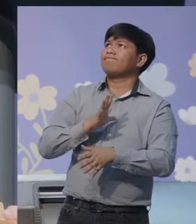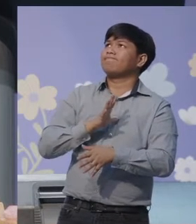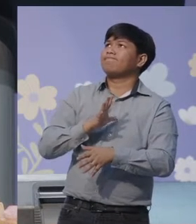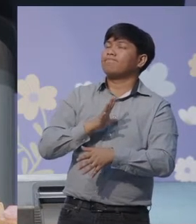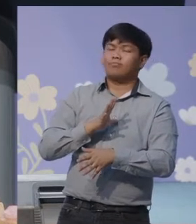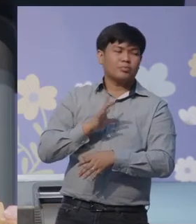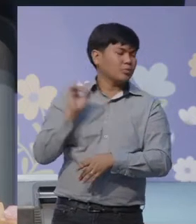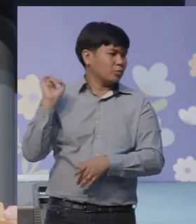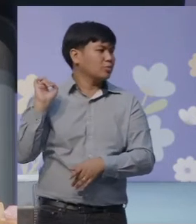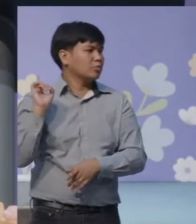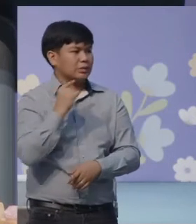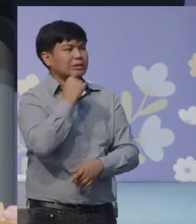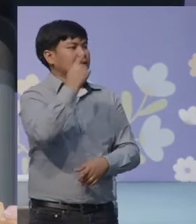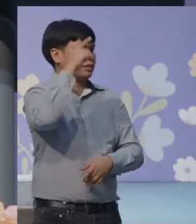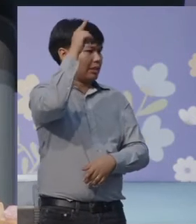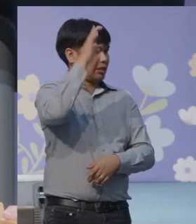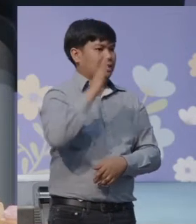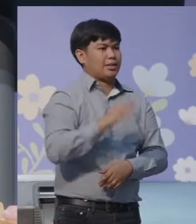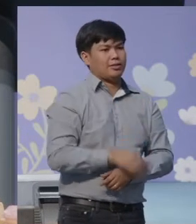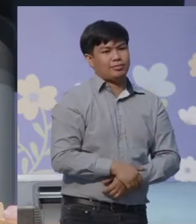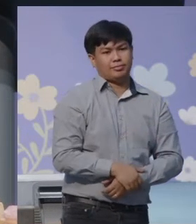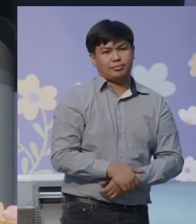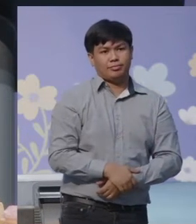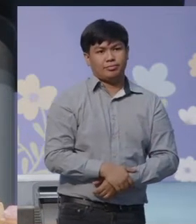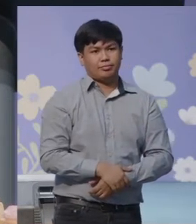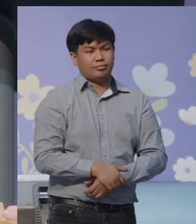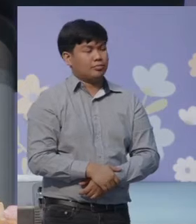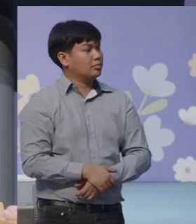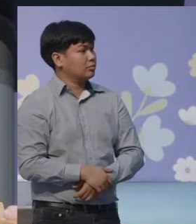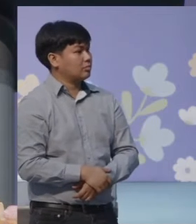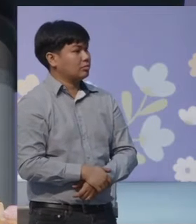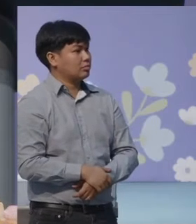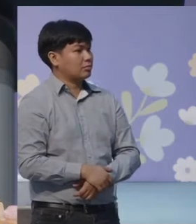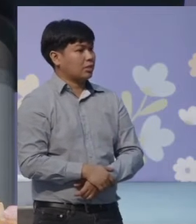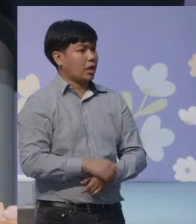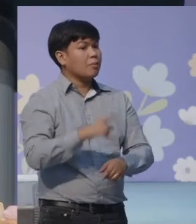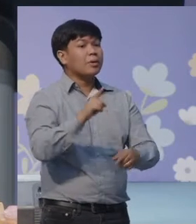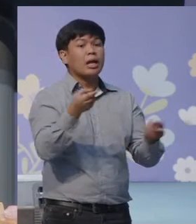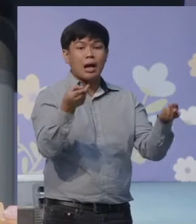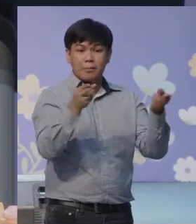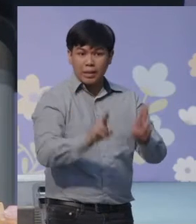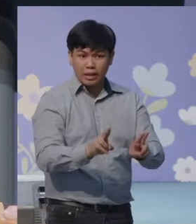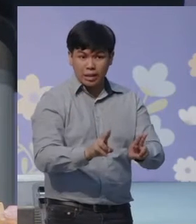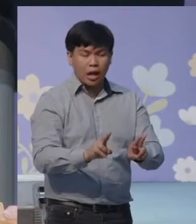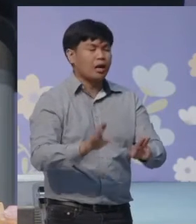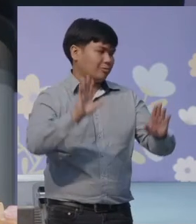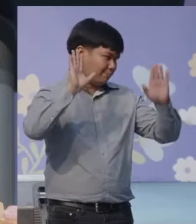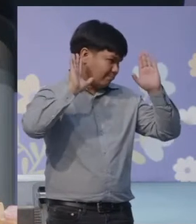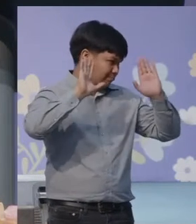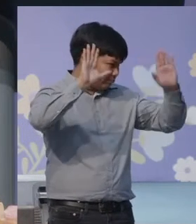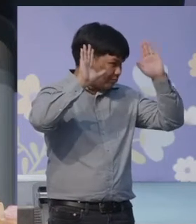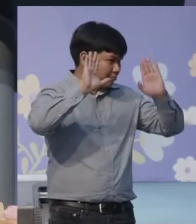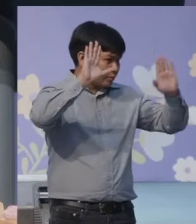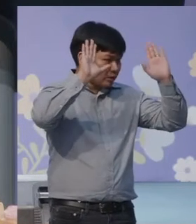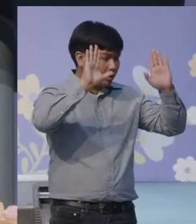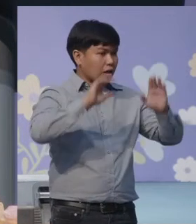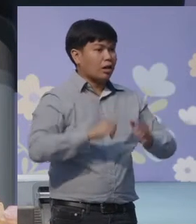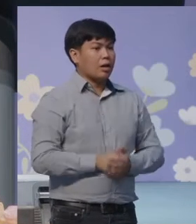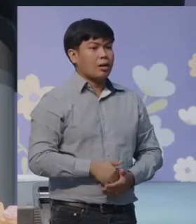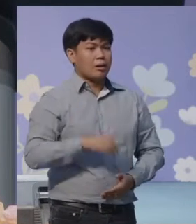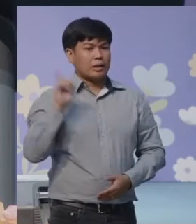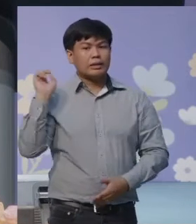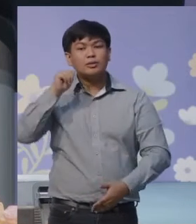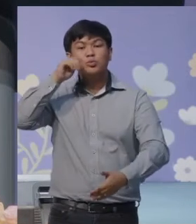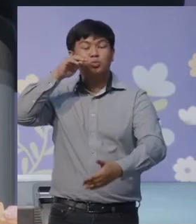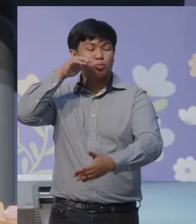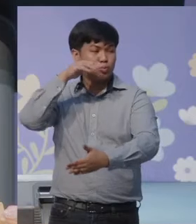Yun lang sinabi ko sa Panginoon. At ay napakaganda po nang nangyari. Nagsisi yung aking